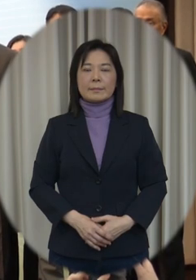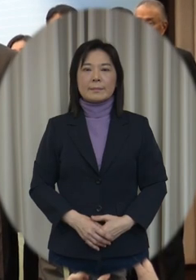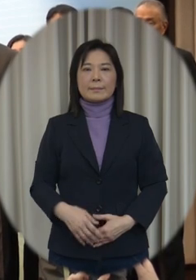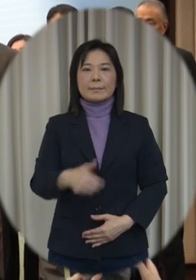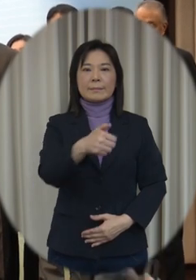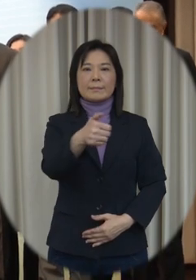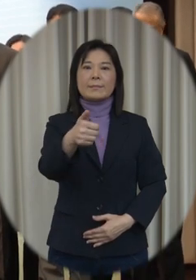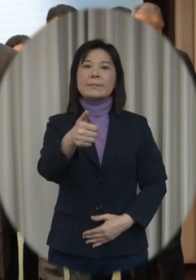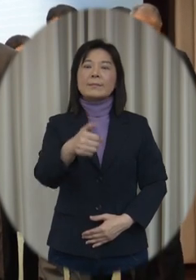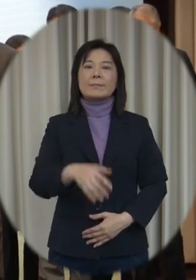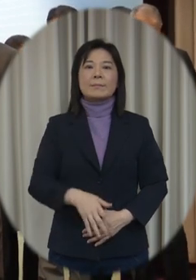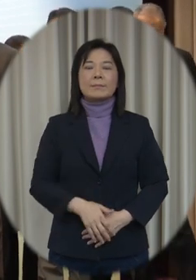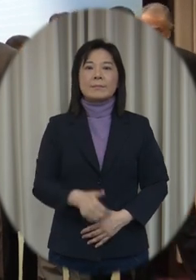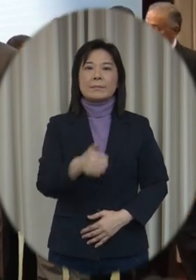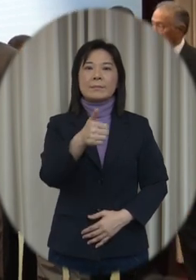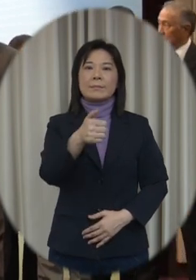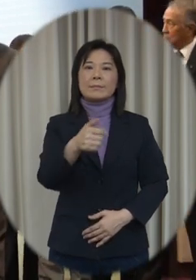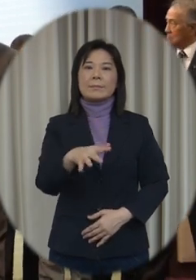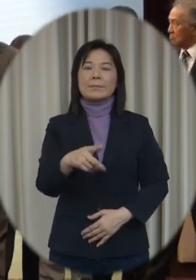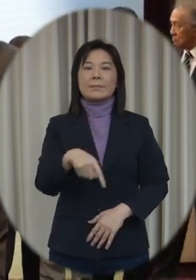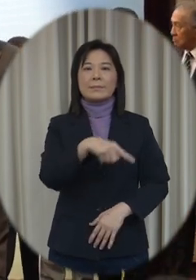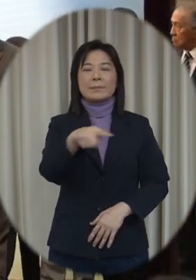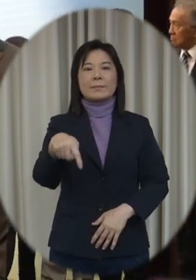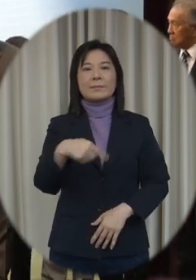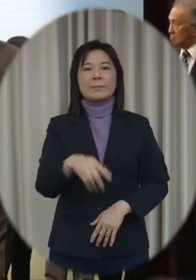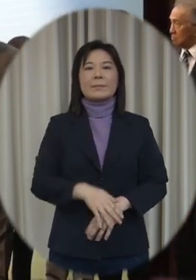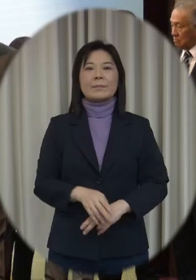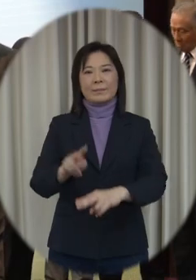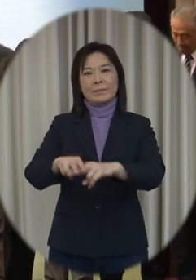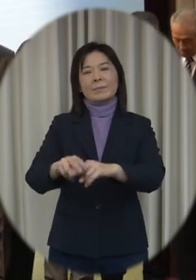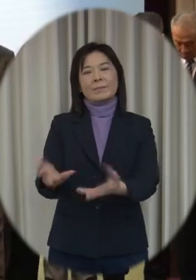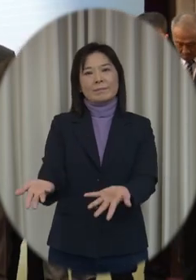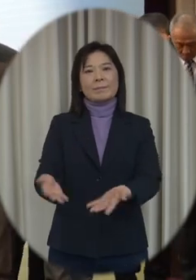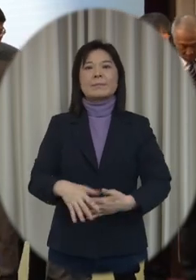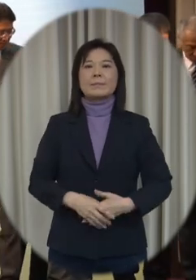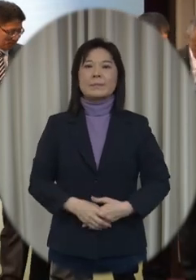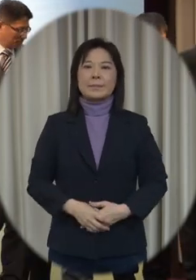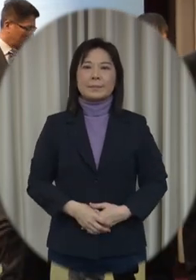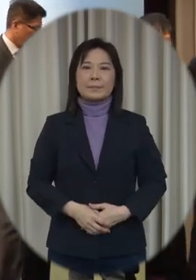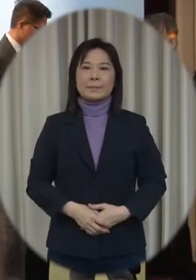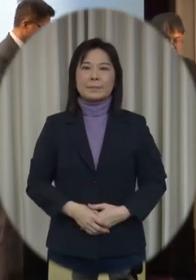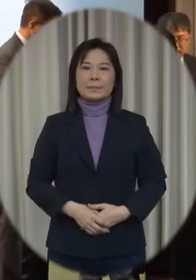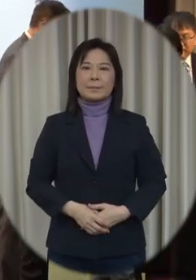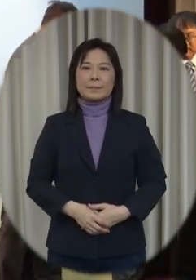谢谢，我们谢谢台上的贵宾，请先回座。